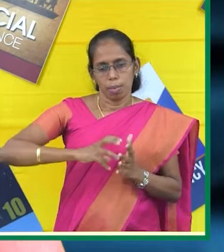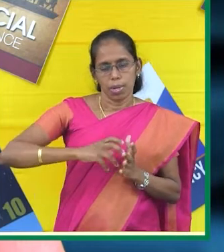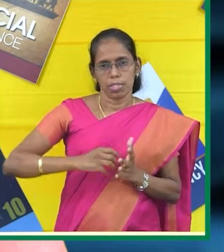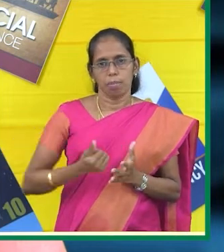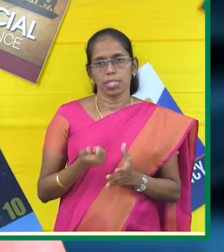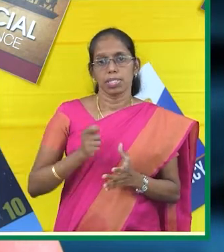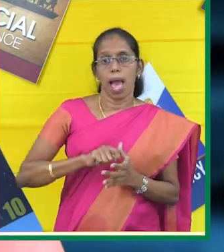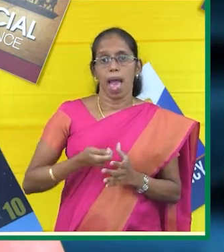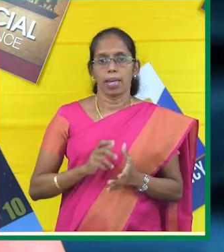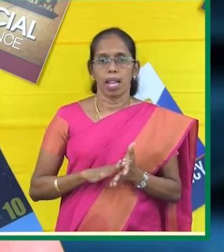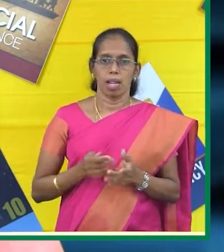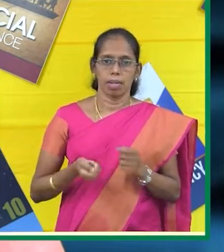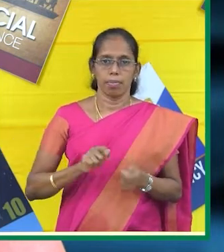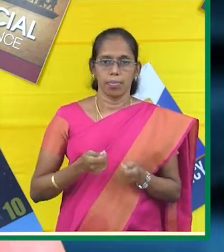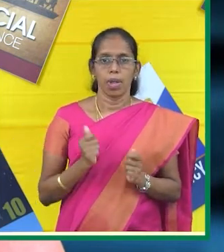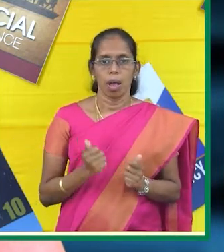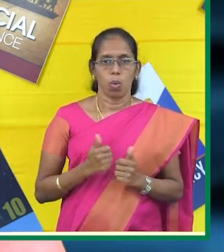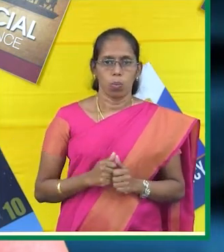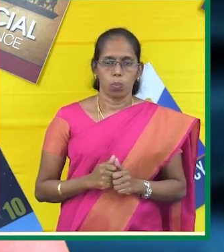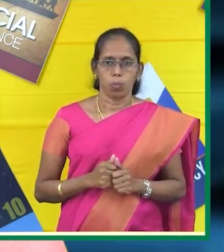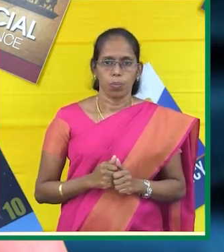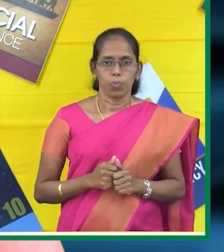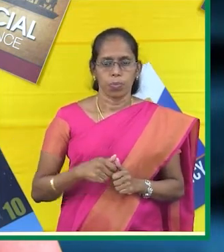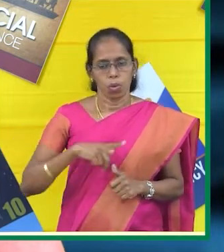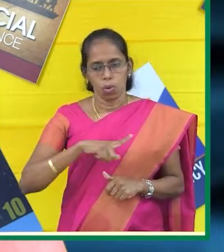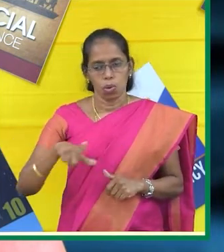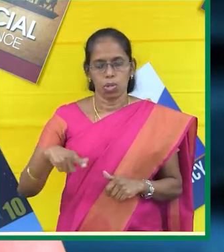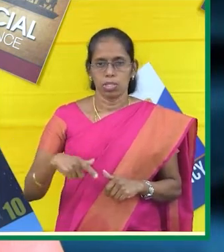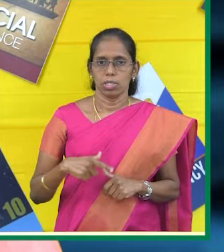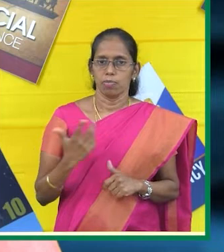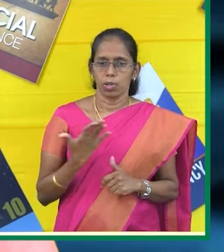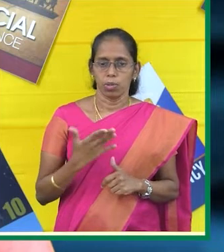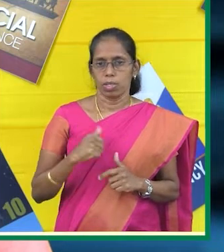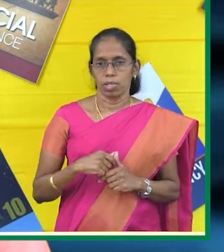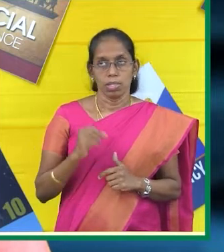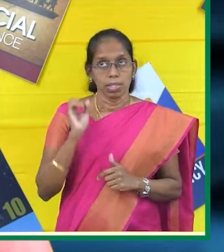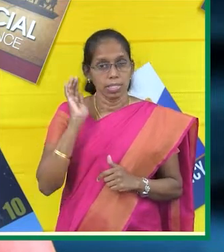ஷுட் மெஷின்ஸ் பி ஹேண்டில்ட் என்கிற விஷயங்களை நம்முடைய